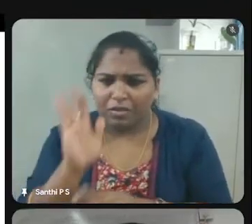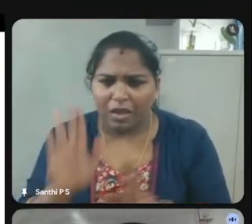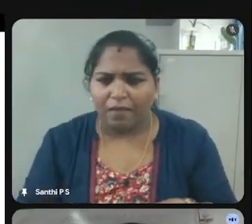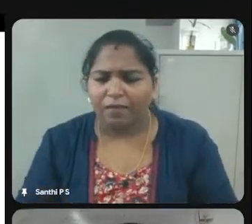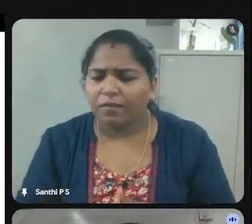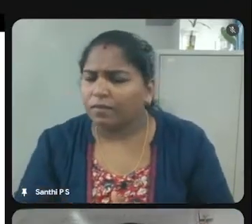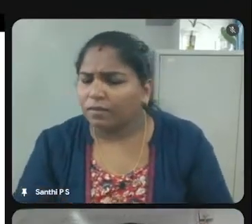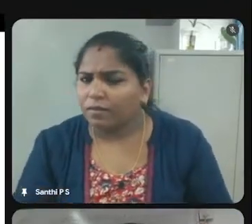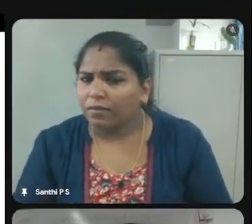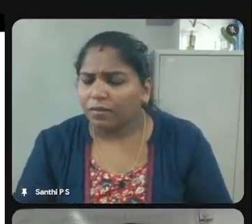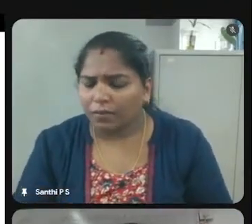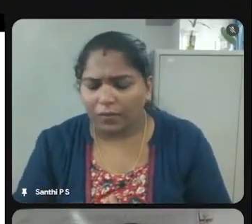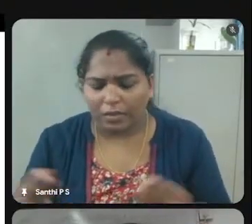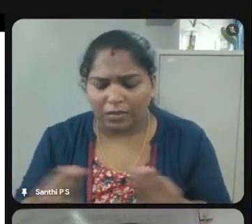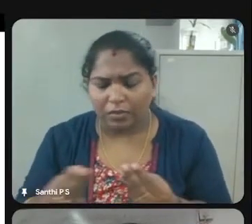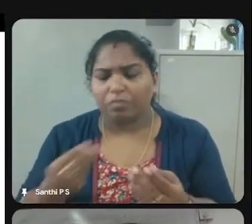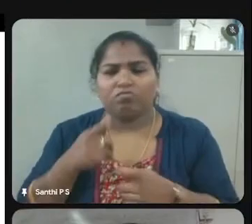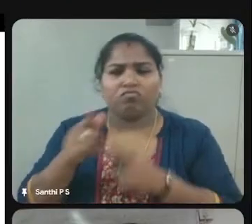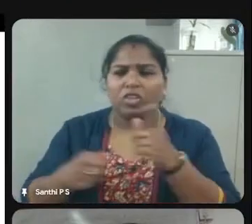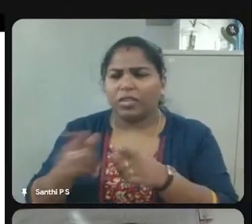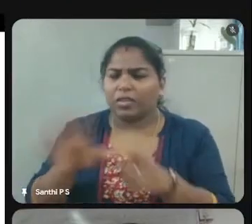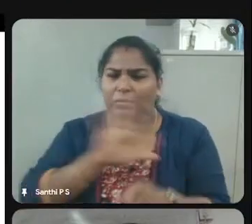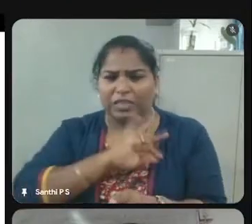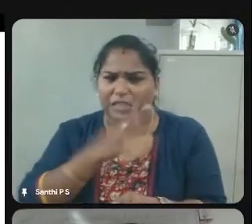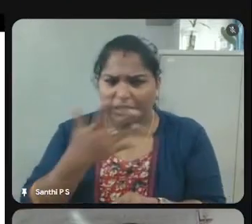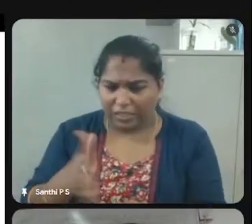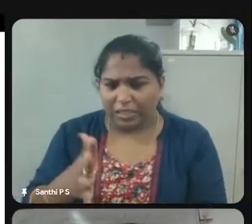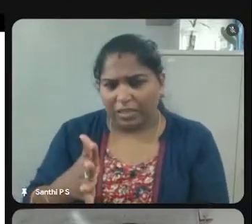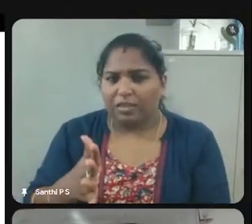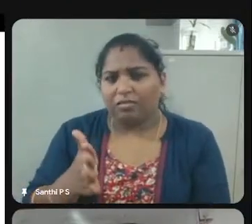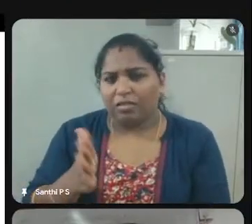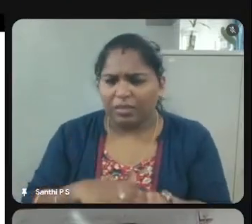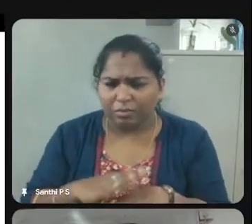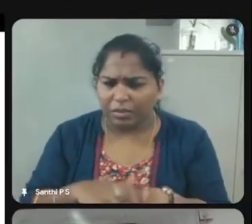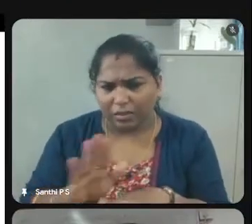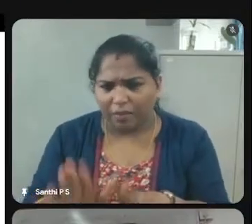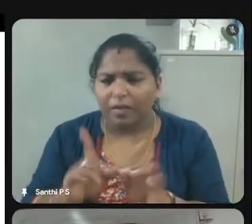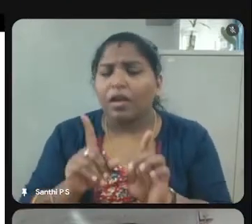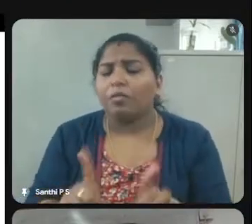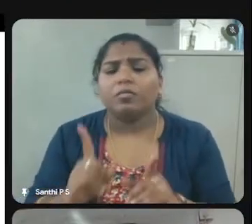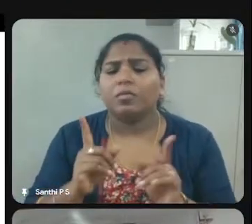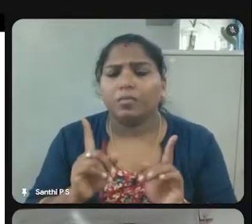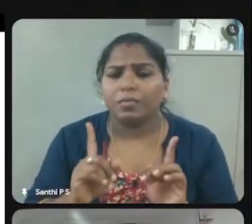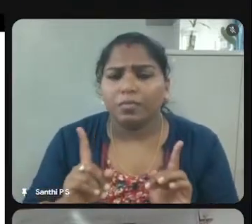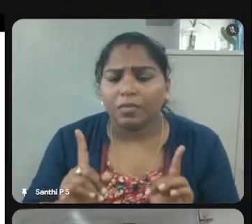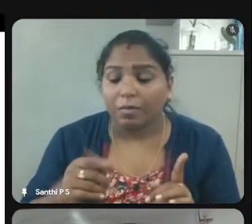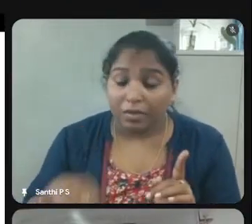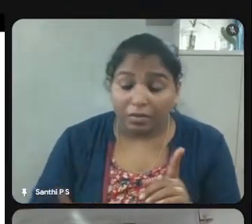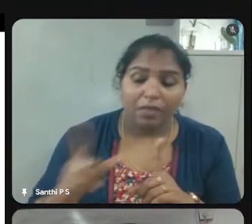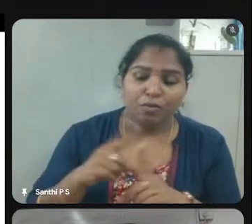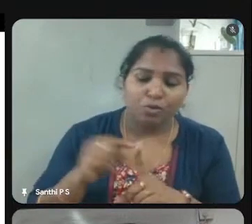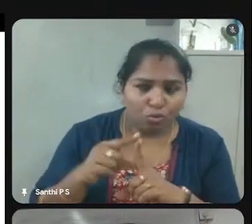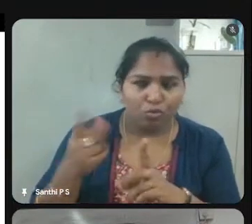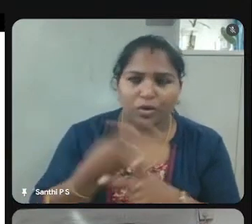വലുതാകുമ്പം നമ്മൾ ക്രിട്ടിസൈസ് ചെയ്യുന്നതൊന്നും ചിലപ്പോൾ അവർക്ക് ഇഷ്ടപ്പെടണമെന്നും ഇല്ല. മനസ്സിലായി? അപ്പം സ്വന്തം ചെയ്യാൻ പറ്റുന്ന